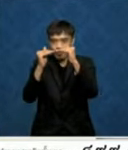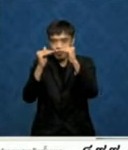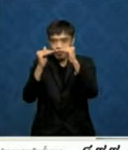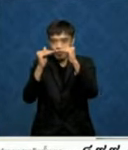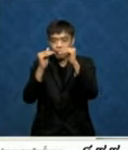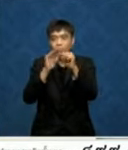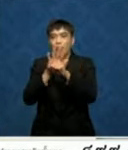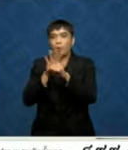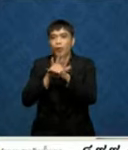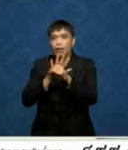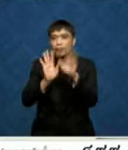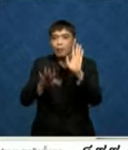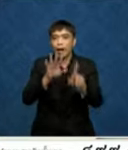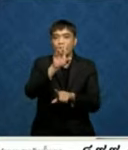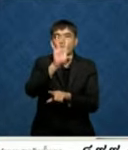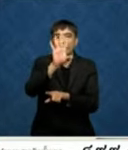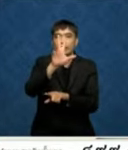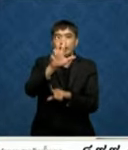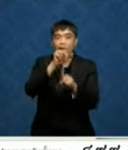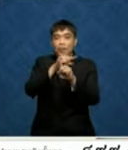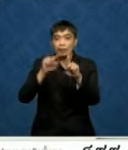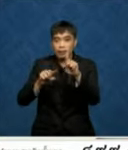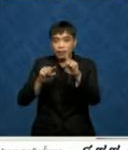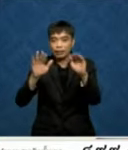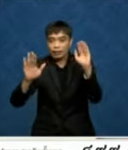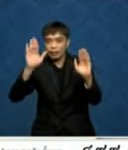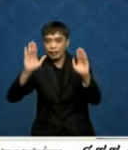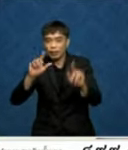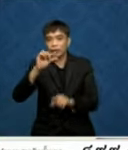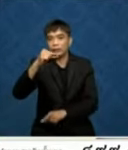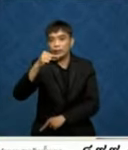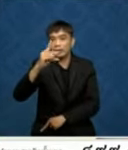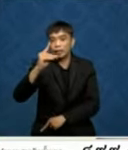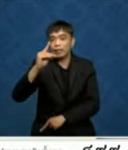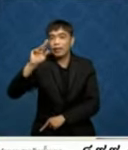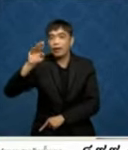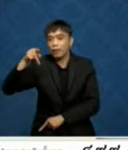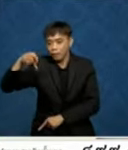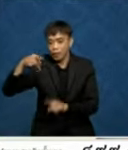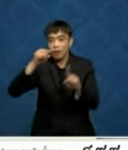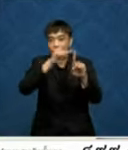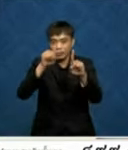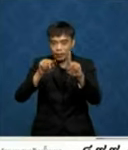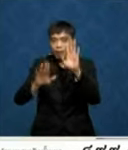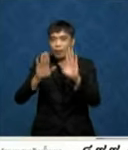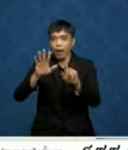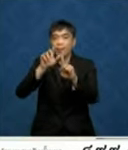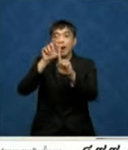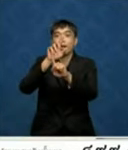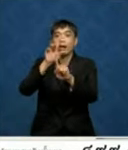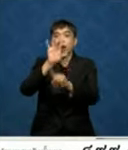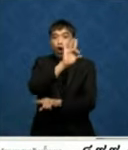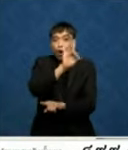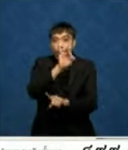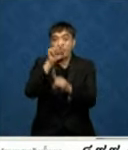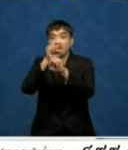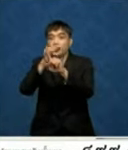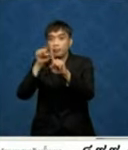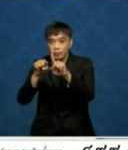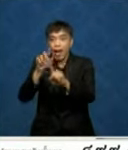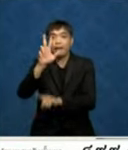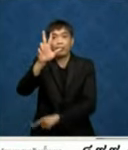ได้คือร้อยละ3เมื่อเทียบกับ GDP การขาดดุลงบประมาณแต่ละปีไม่เกินร้อยละ3ซึ่งปัจจุบันประมา